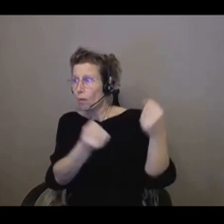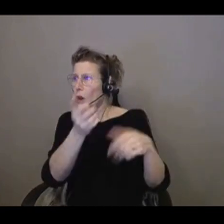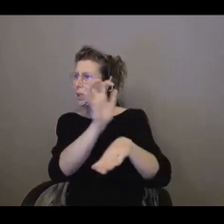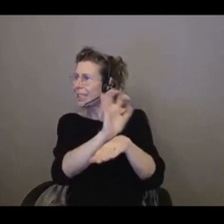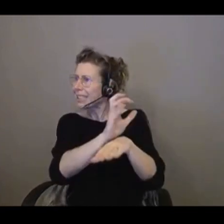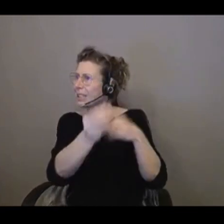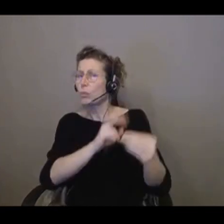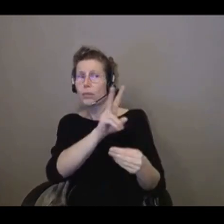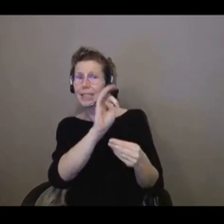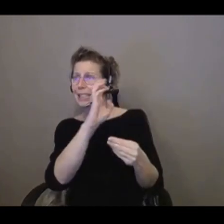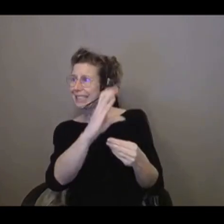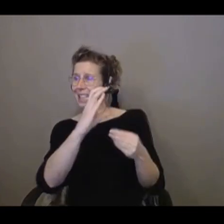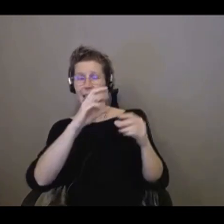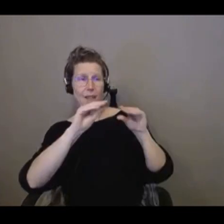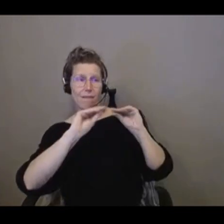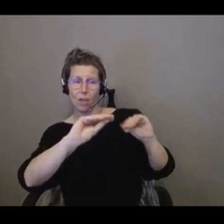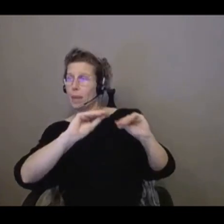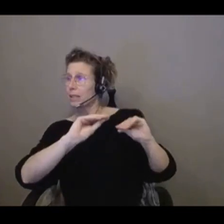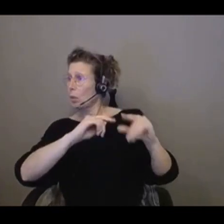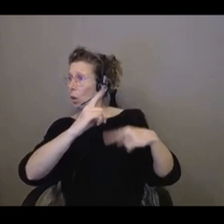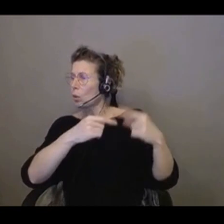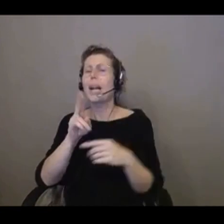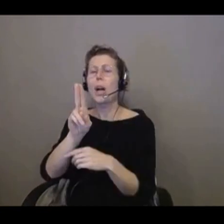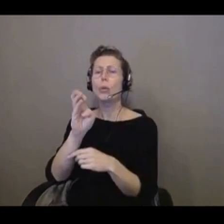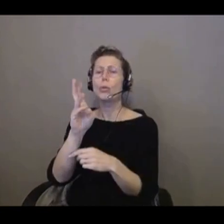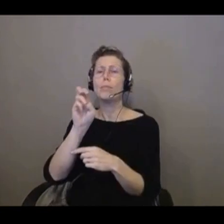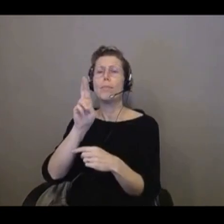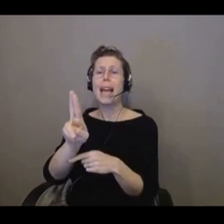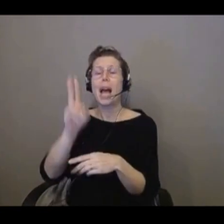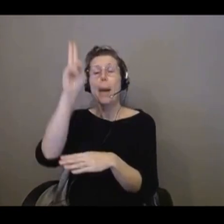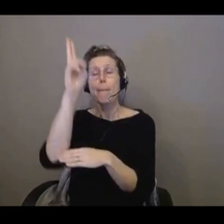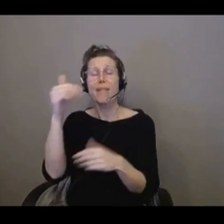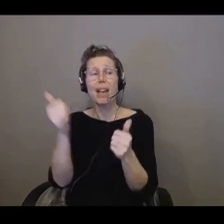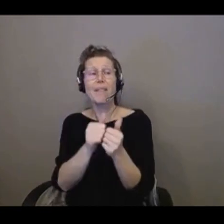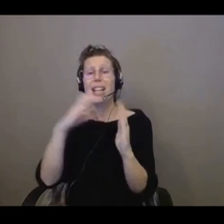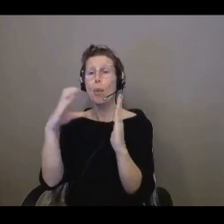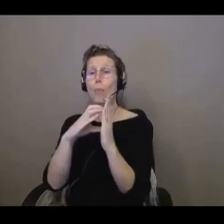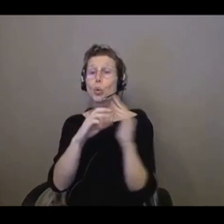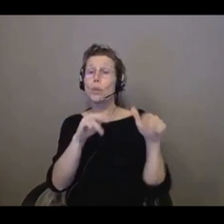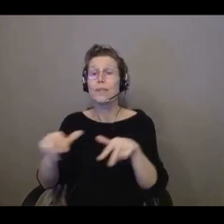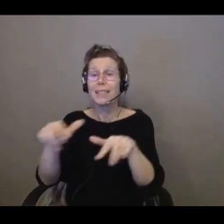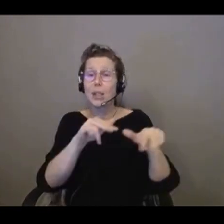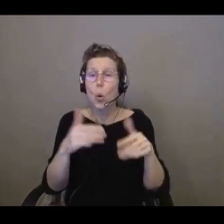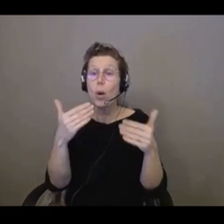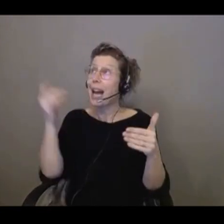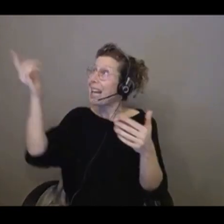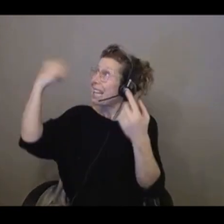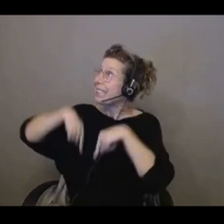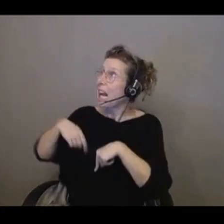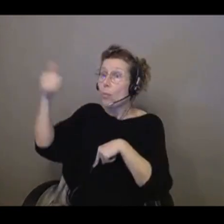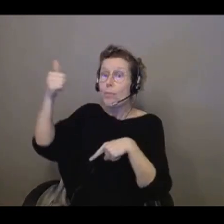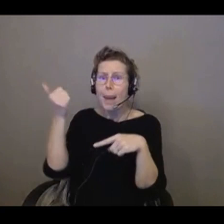avait par exemple commencé avec des modules vidéo. Là, l'État va proposer des modules vidéo pour tous les chauffeurs de taxi, pour tous les chauffeurs de